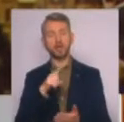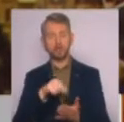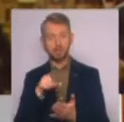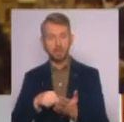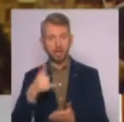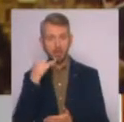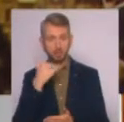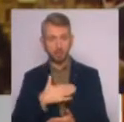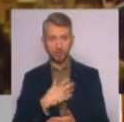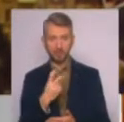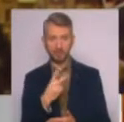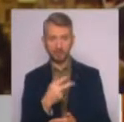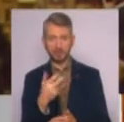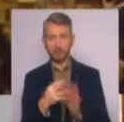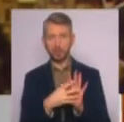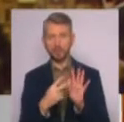прямого ефіру